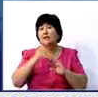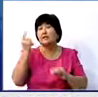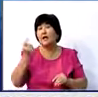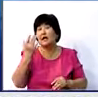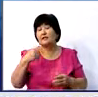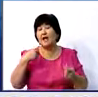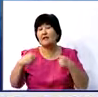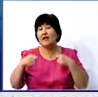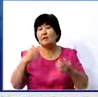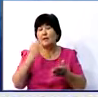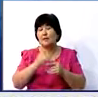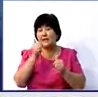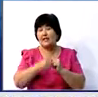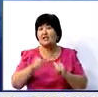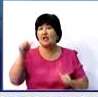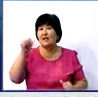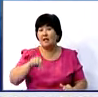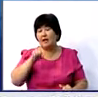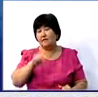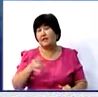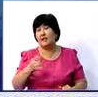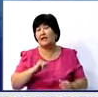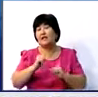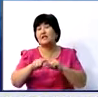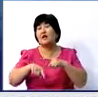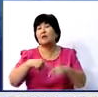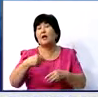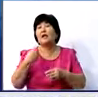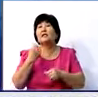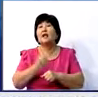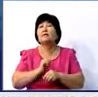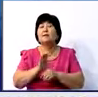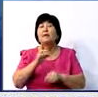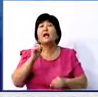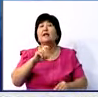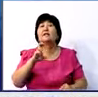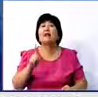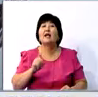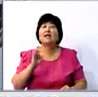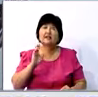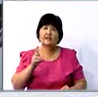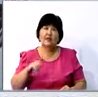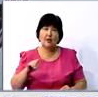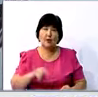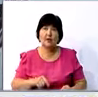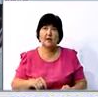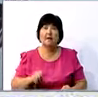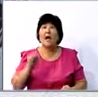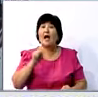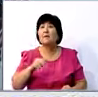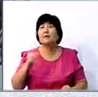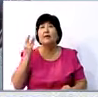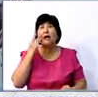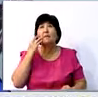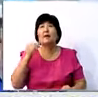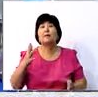Сельскохозяйственные ярмарки проводятся еженедельно. На этот раз эстафету приняли товаропроизводители из Казалинского района. Айбек Манынов